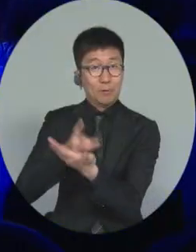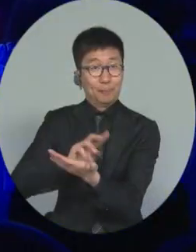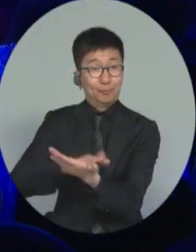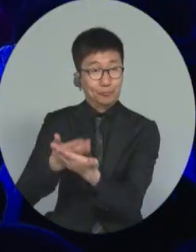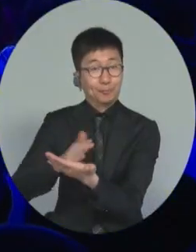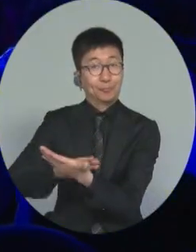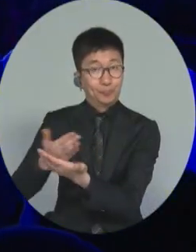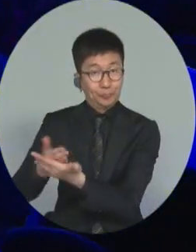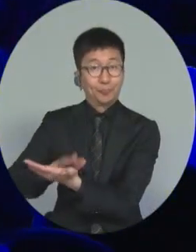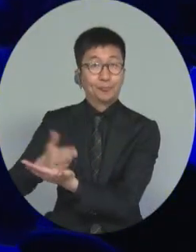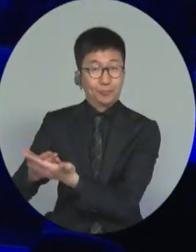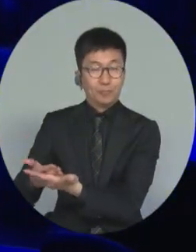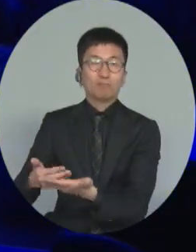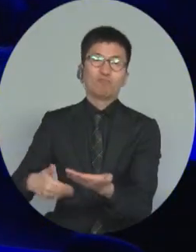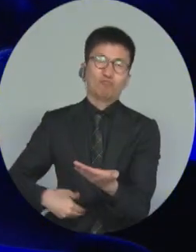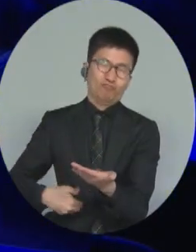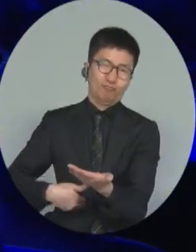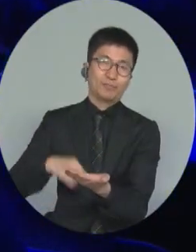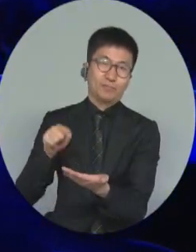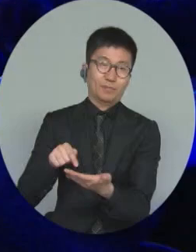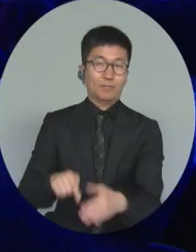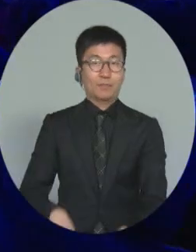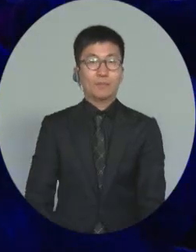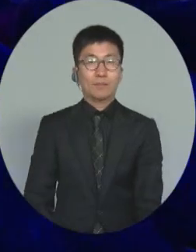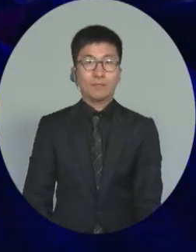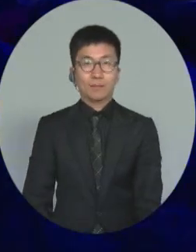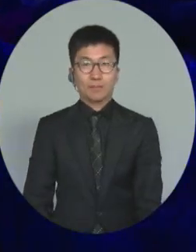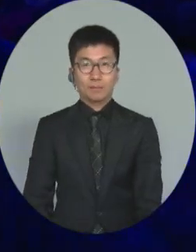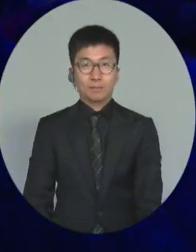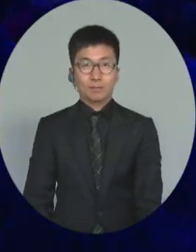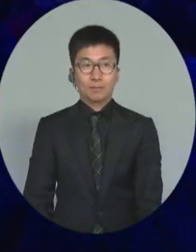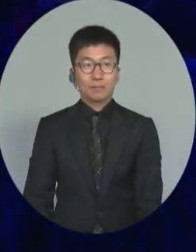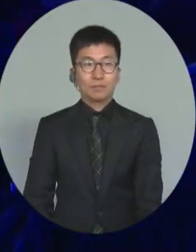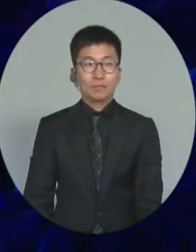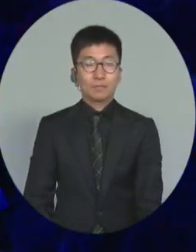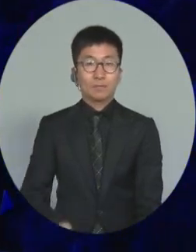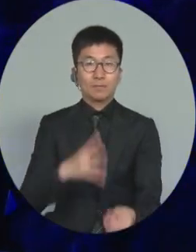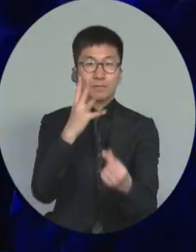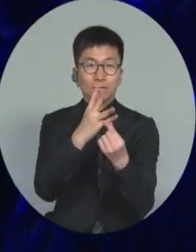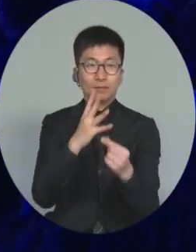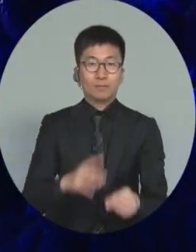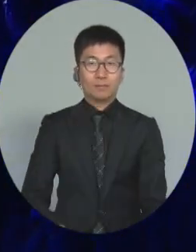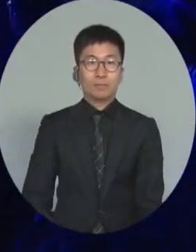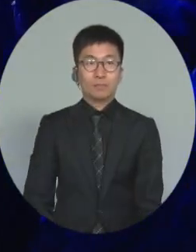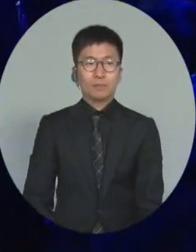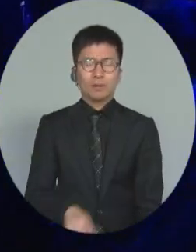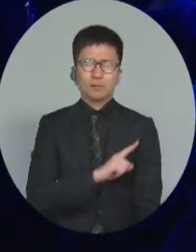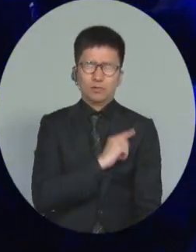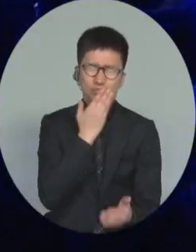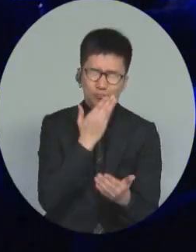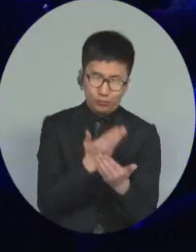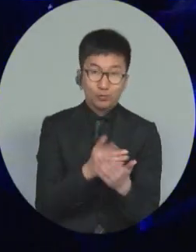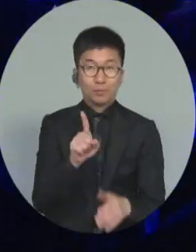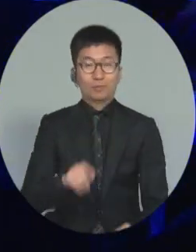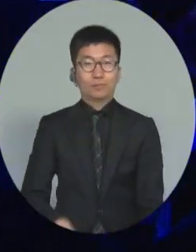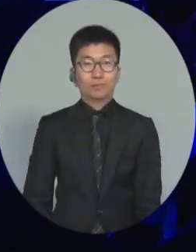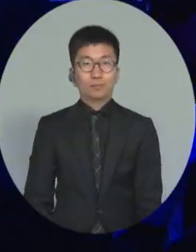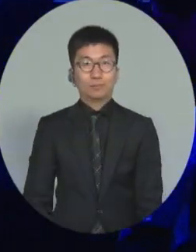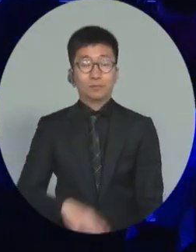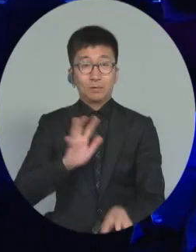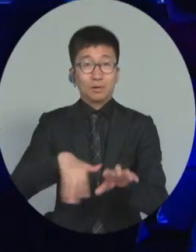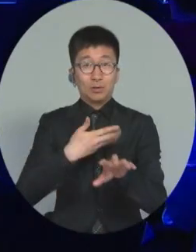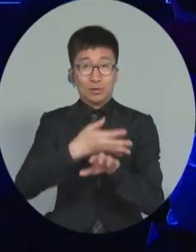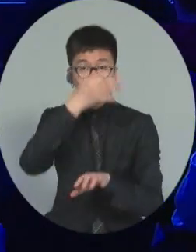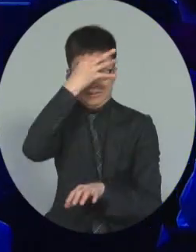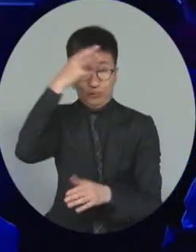규제 진화 시스템을 갖추어야 합니다 넷째 가장 중요한 것으로 혁신적